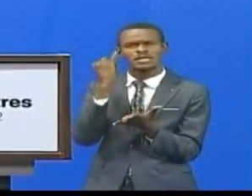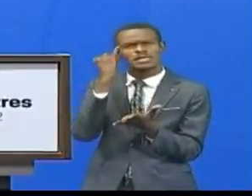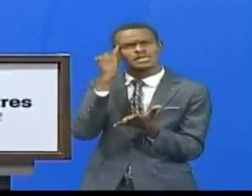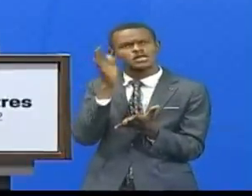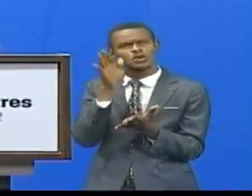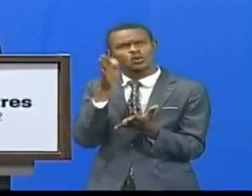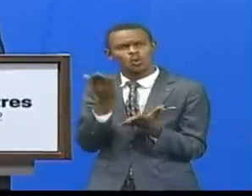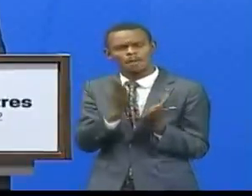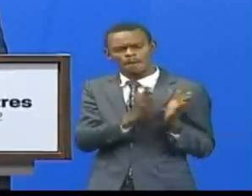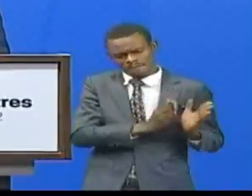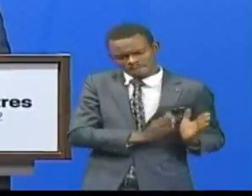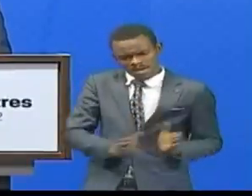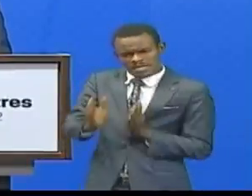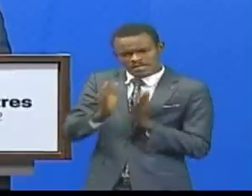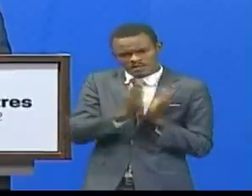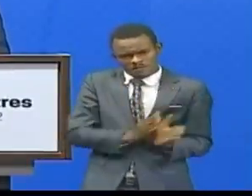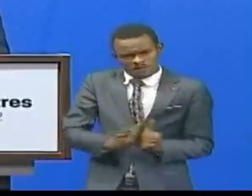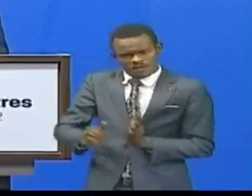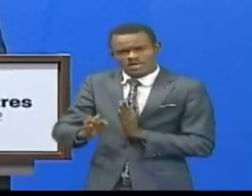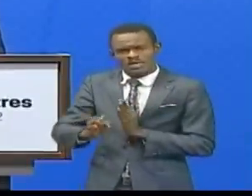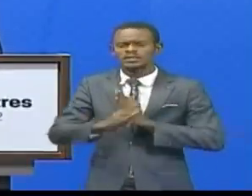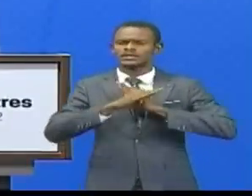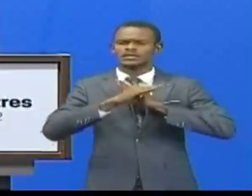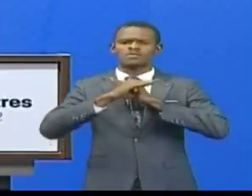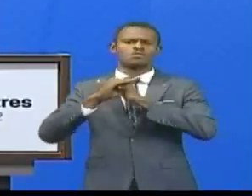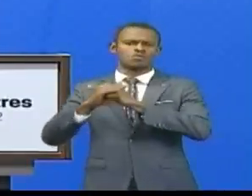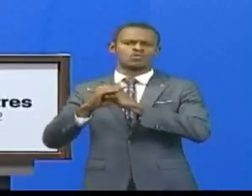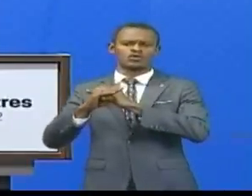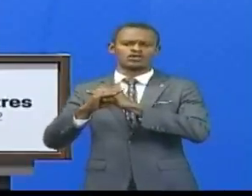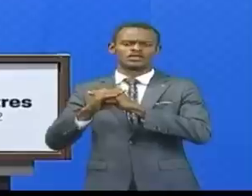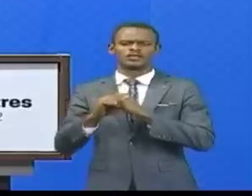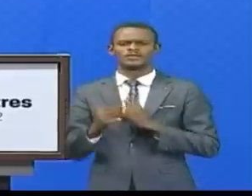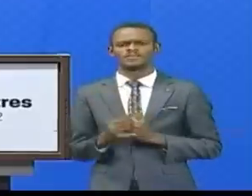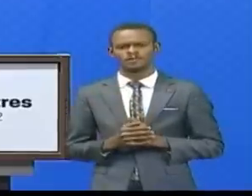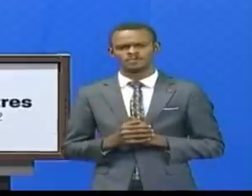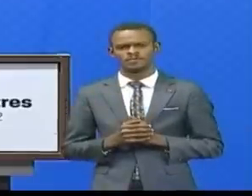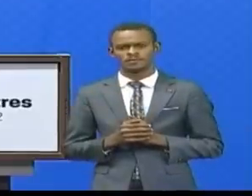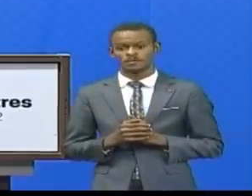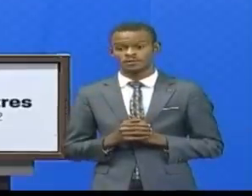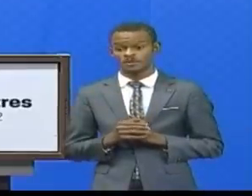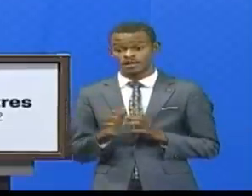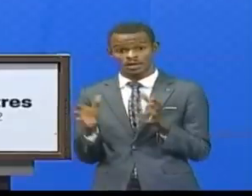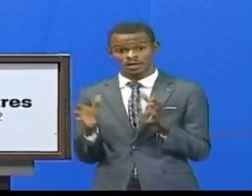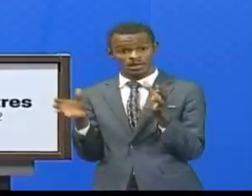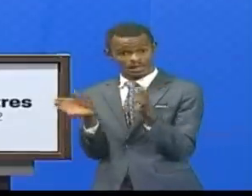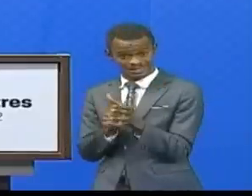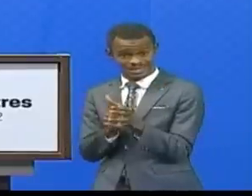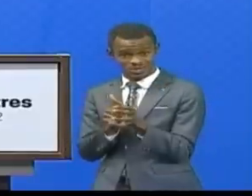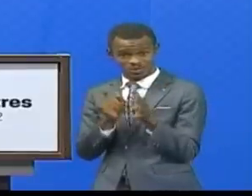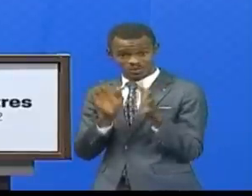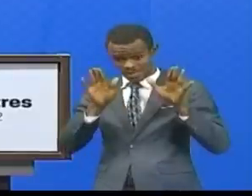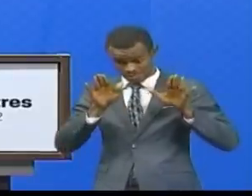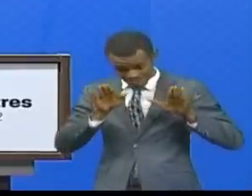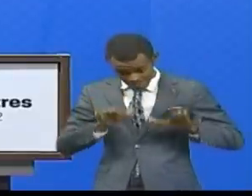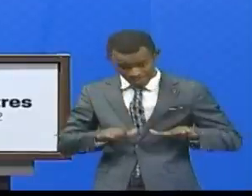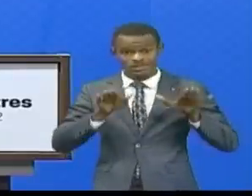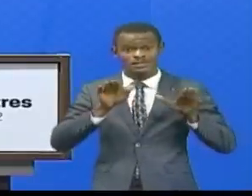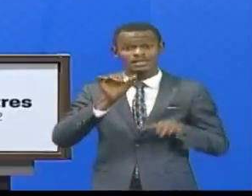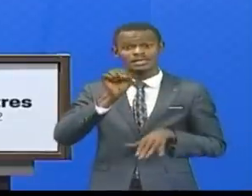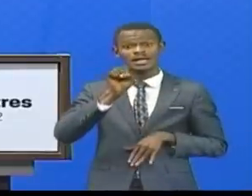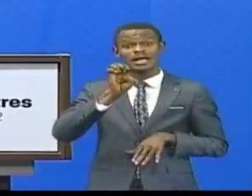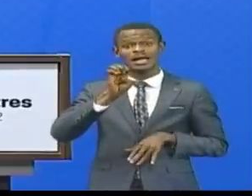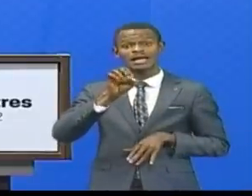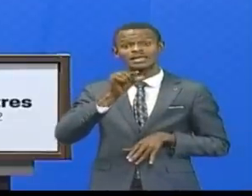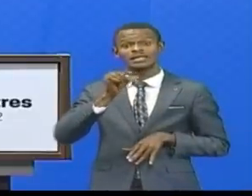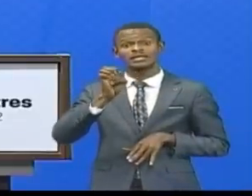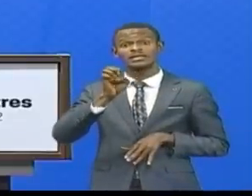adaptation. Les objectifs poursuivis par la réunion de Dakar ont été de faire le point sur le